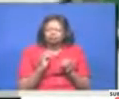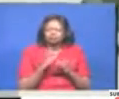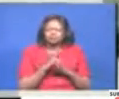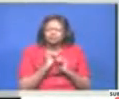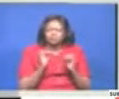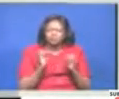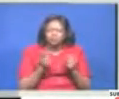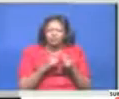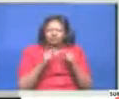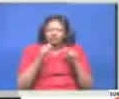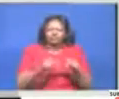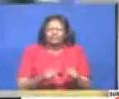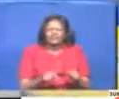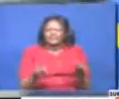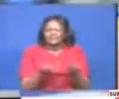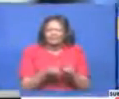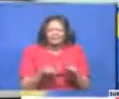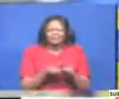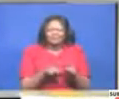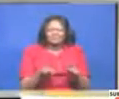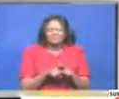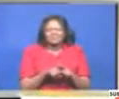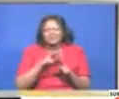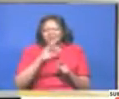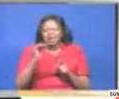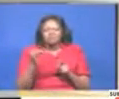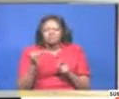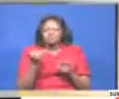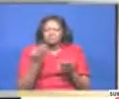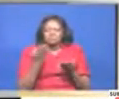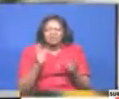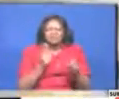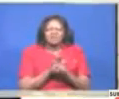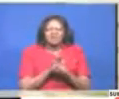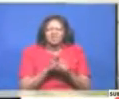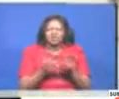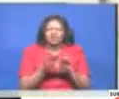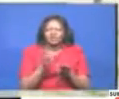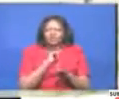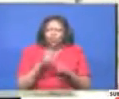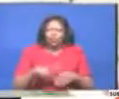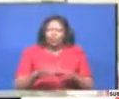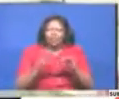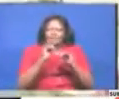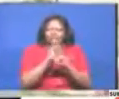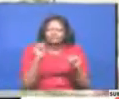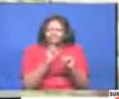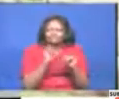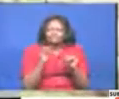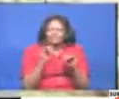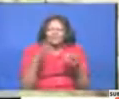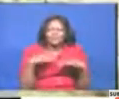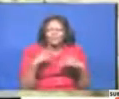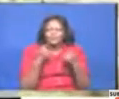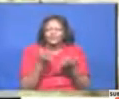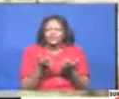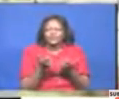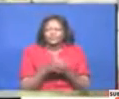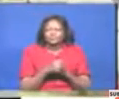Na leo hali ilikuwa hiyo hiyo. Biashara nyingi zilisalia kufungwa. Barabara zilikuwa mahame zikiwa na watu wachache tu.